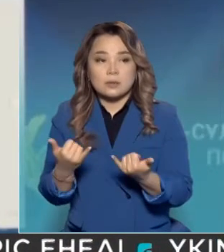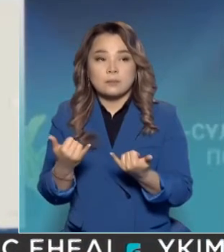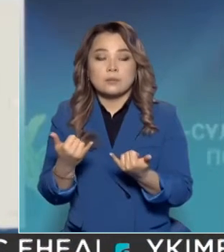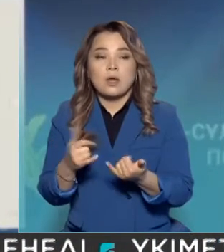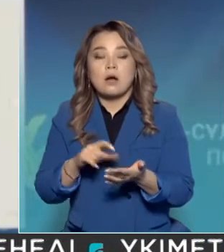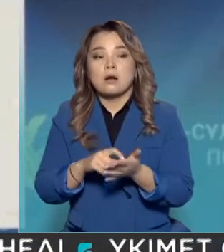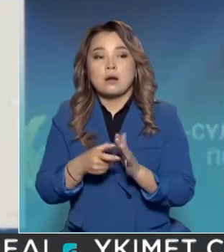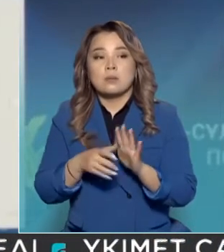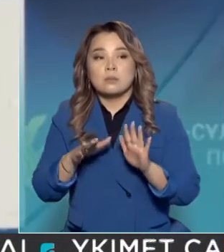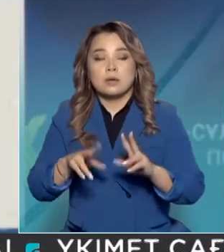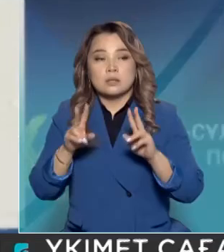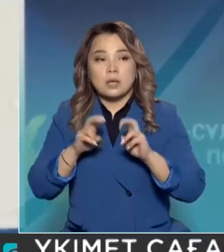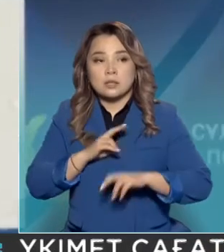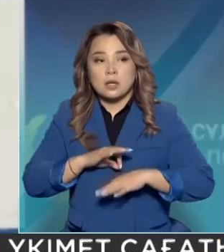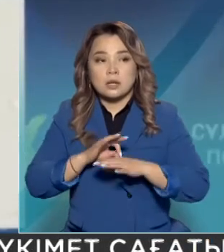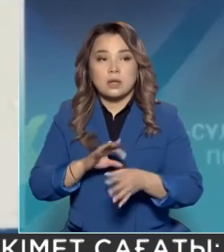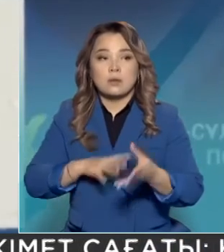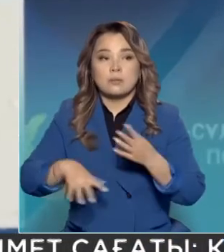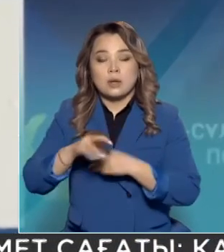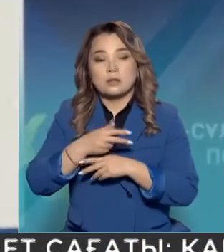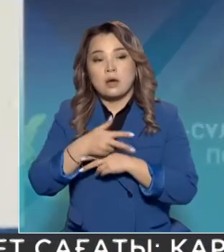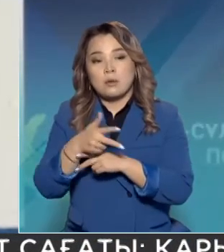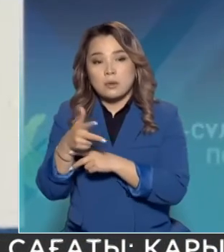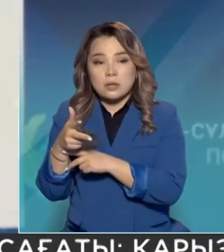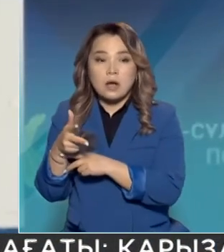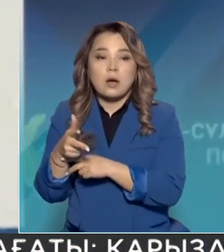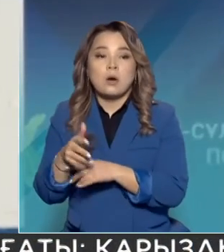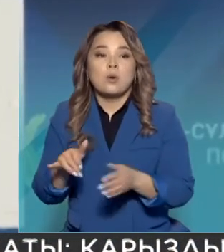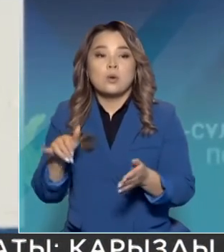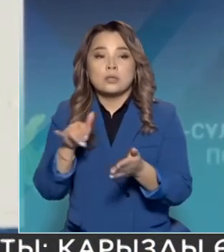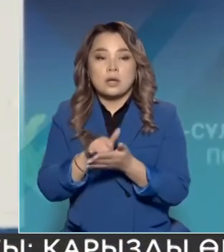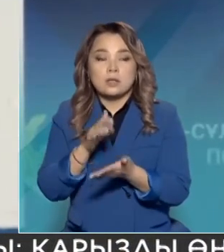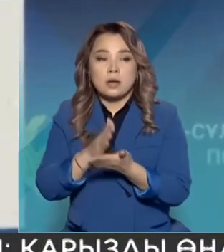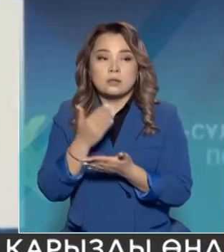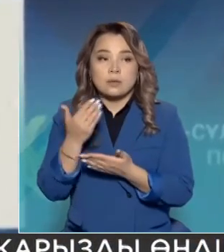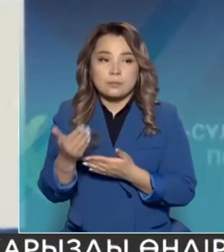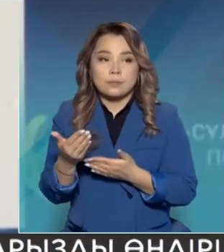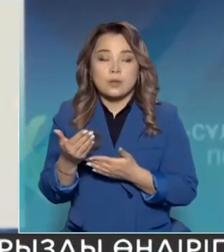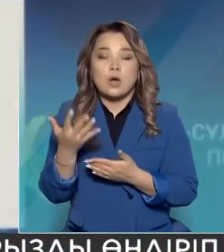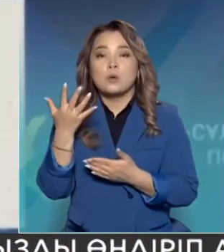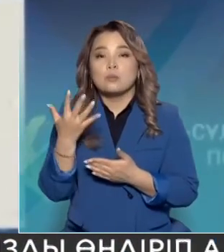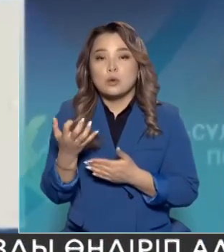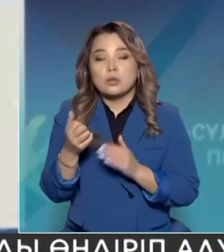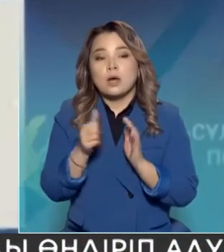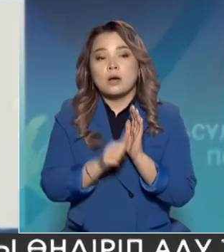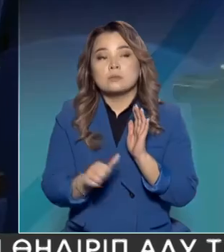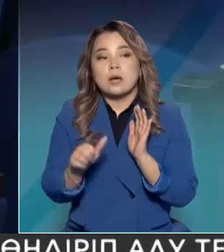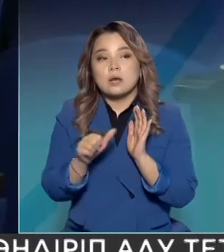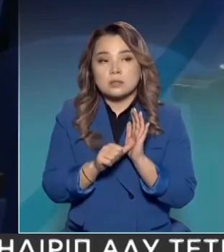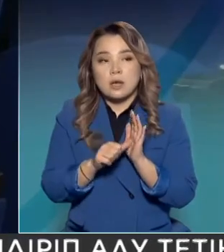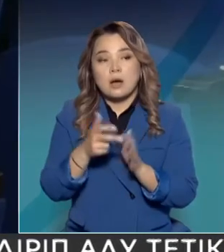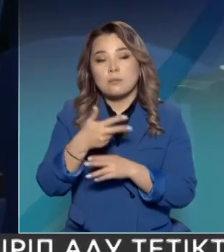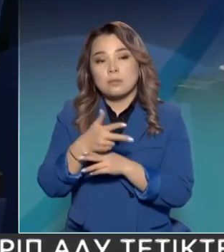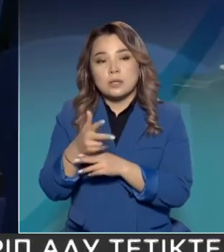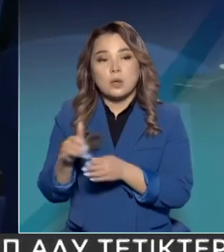қызметкерлерінің кабинеттерінде жаппай бейне бақылау орнатылды. 566 бейне камера.